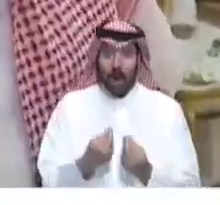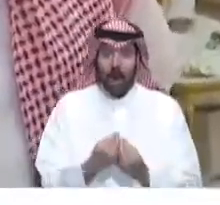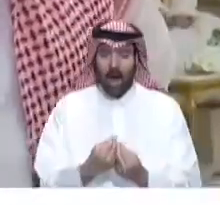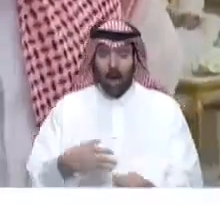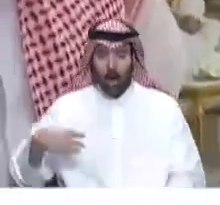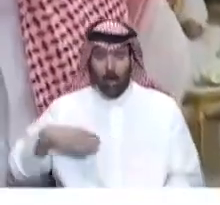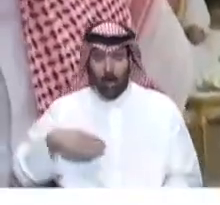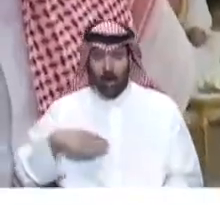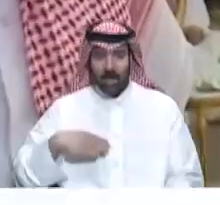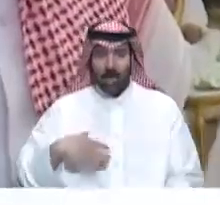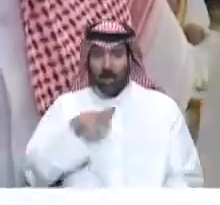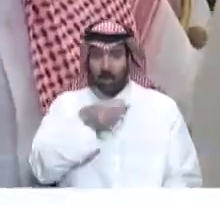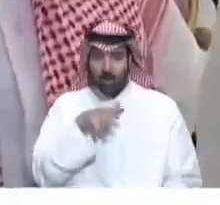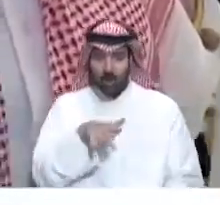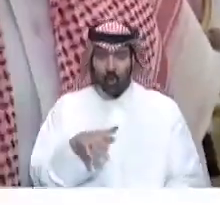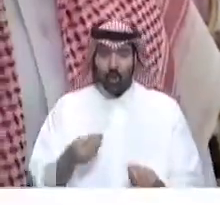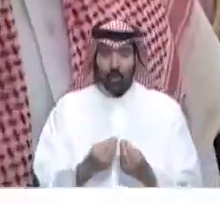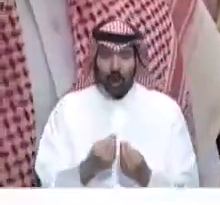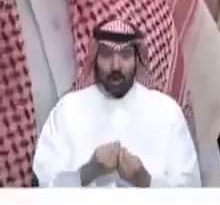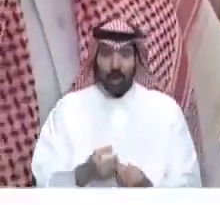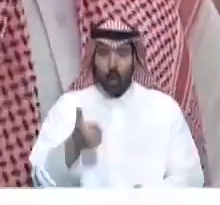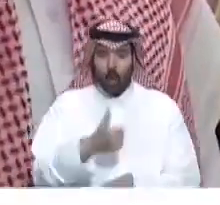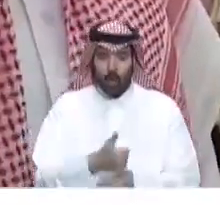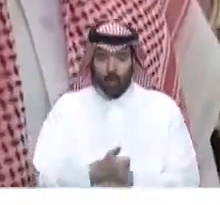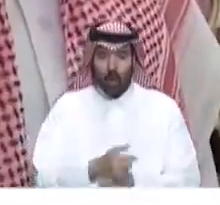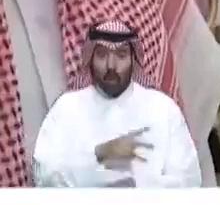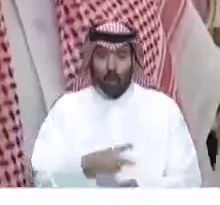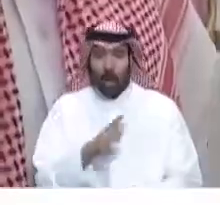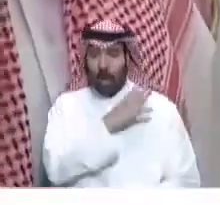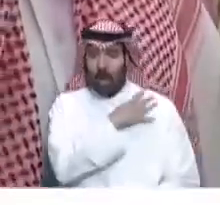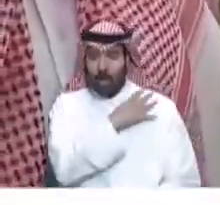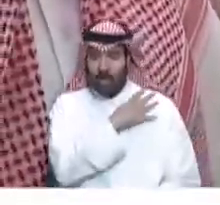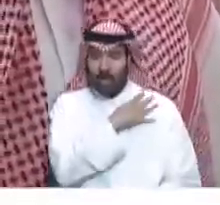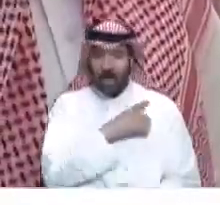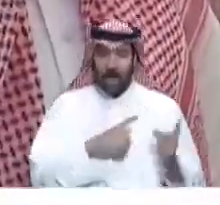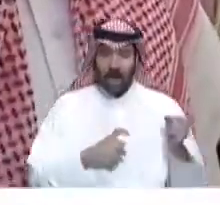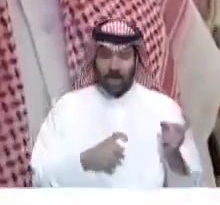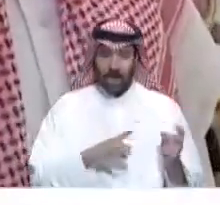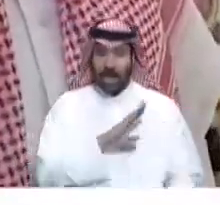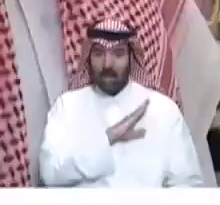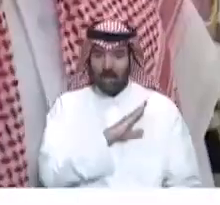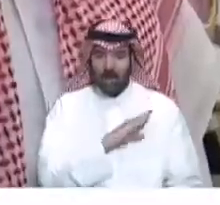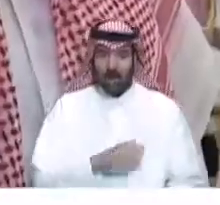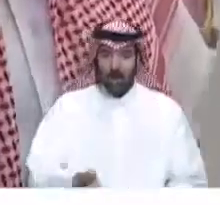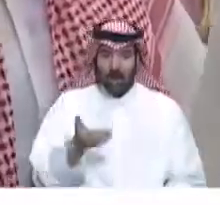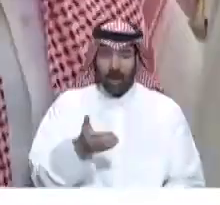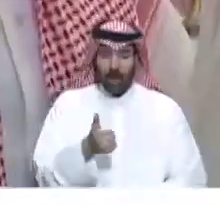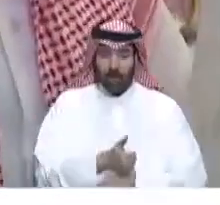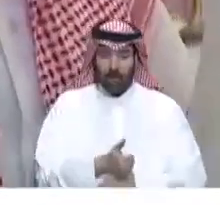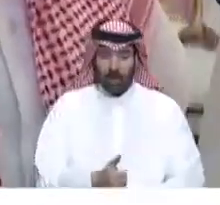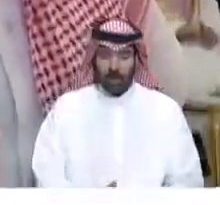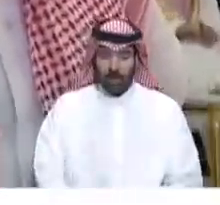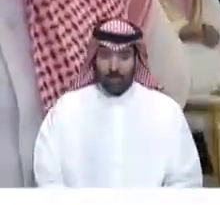الأمراء وأصحاب الفضيلة والمعالي الوزراء وقادة القطاعات العسكرية وكبار المسؤولين.